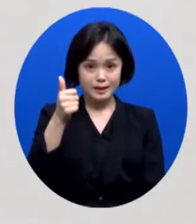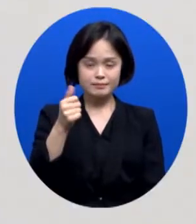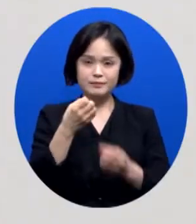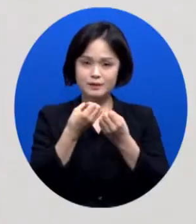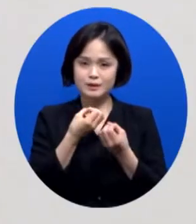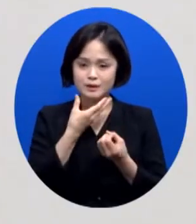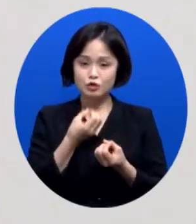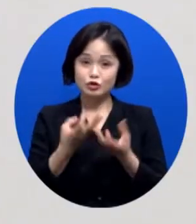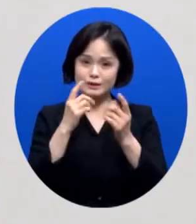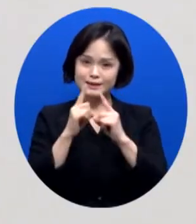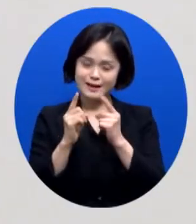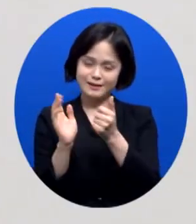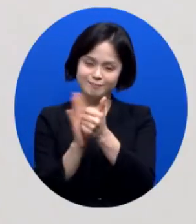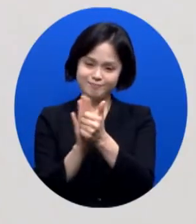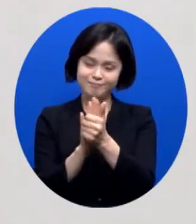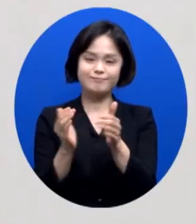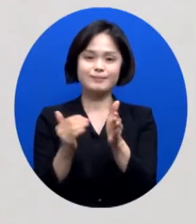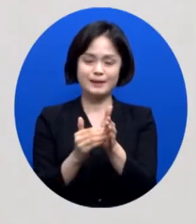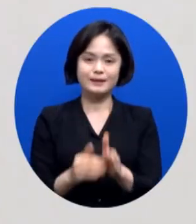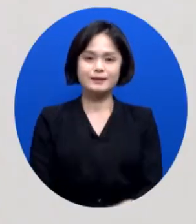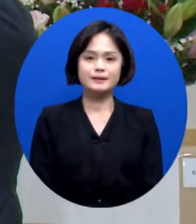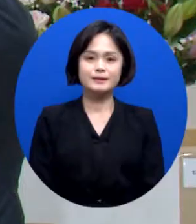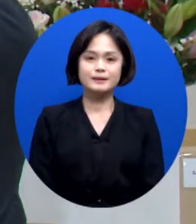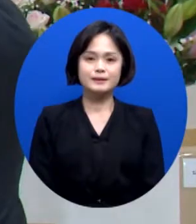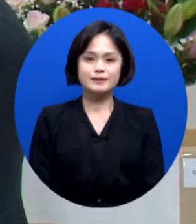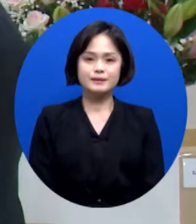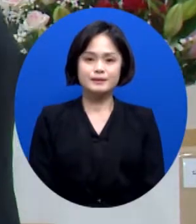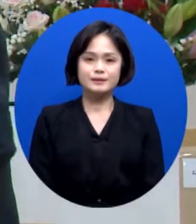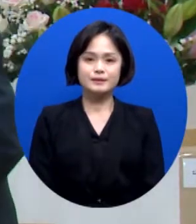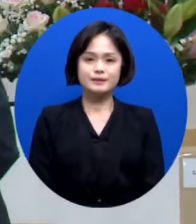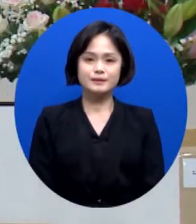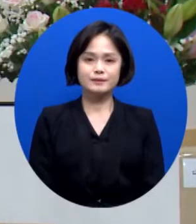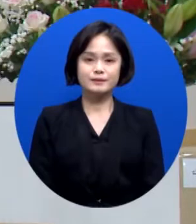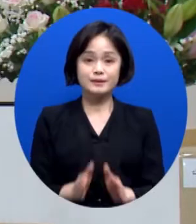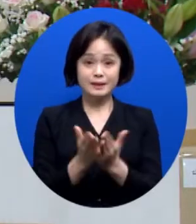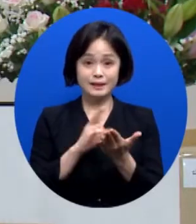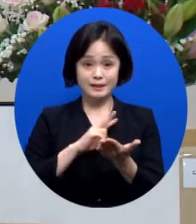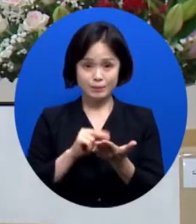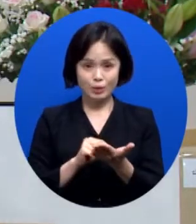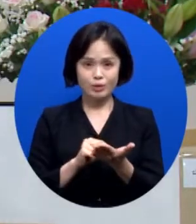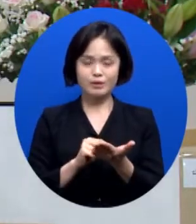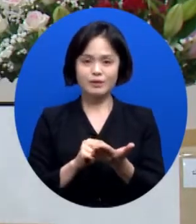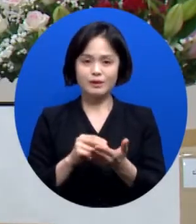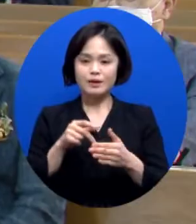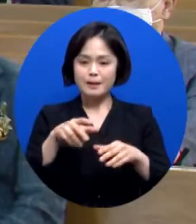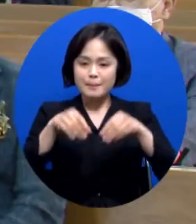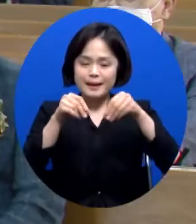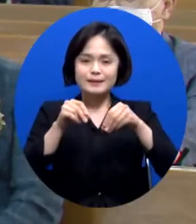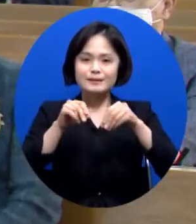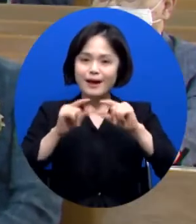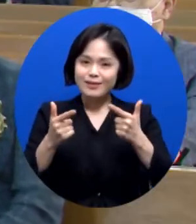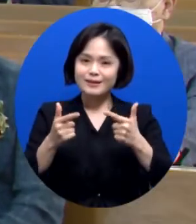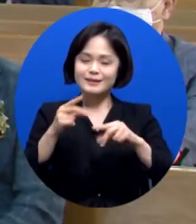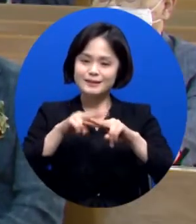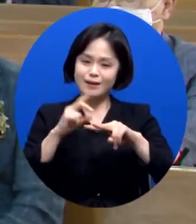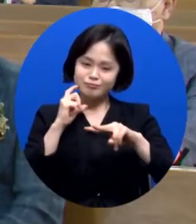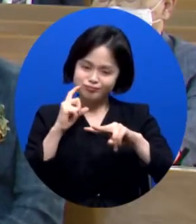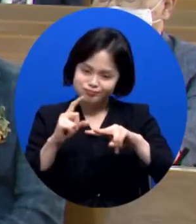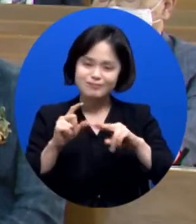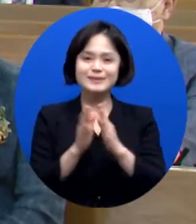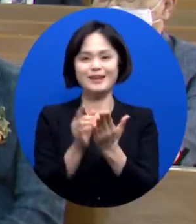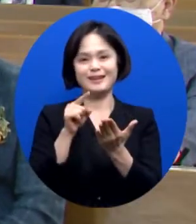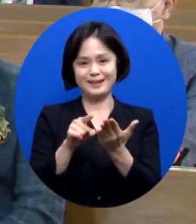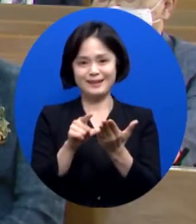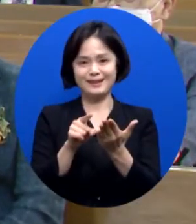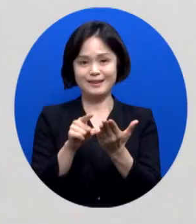참석해 축하의 말을 전했습니다 이번 회고록 물댄동산 마르지 않는 생은 유저 영장류 의 성장과